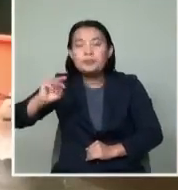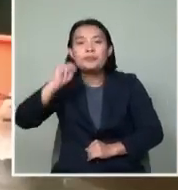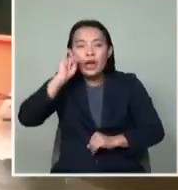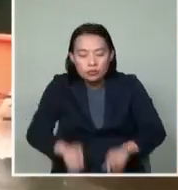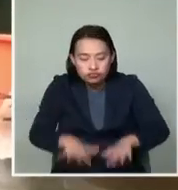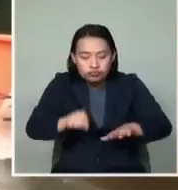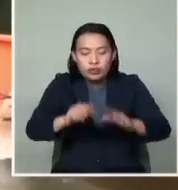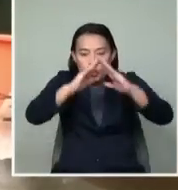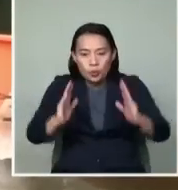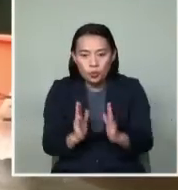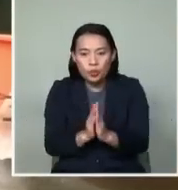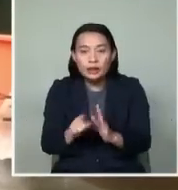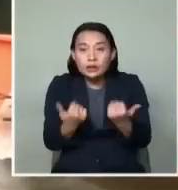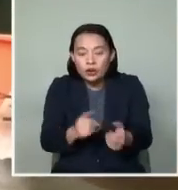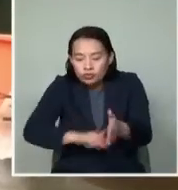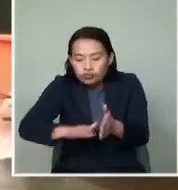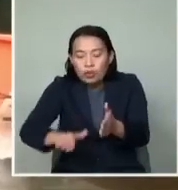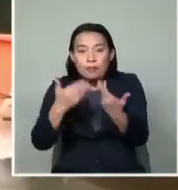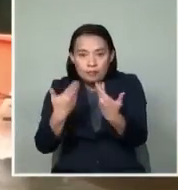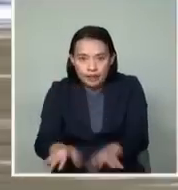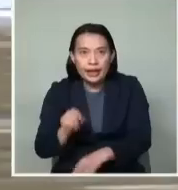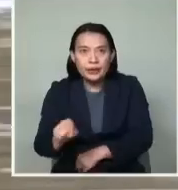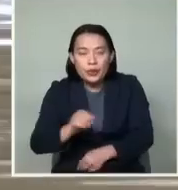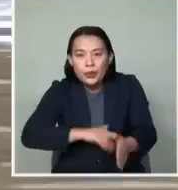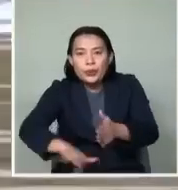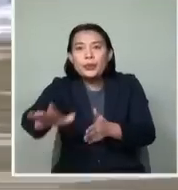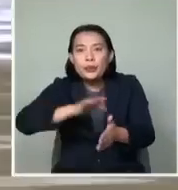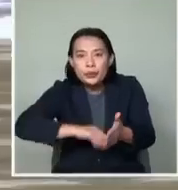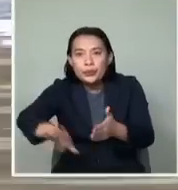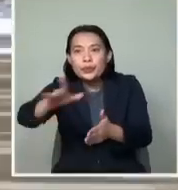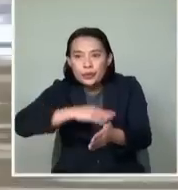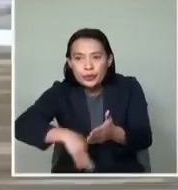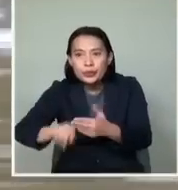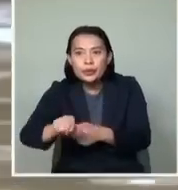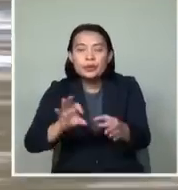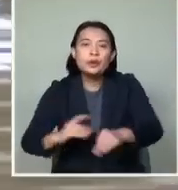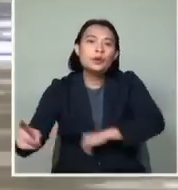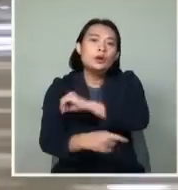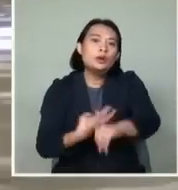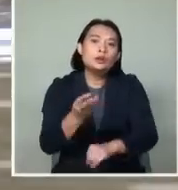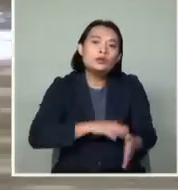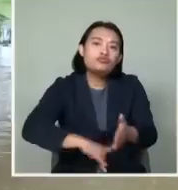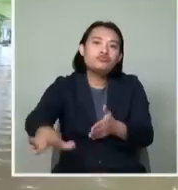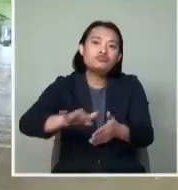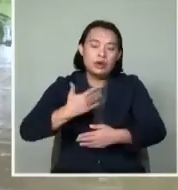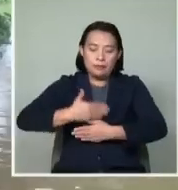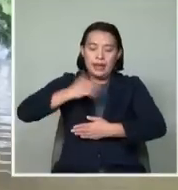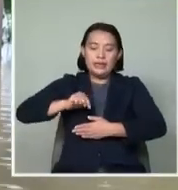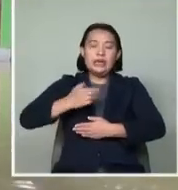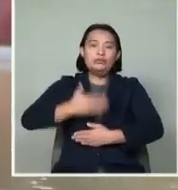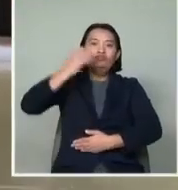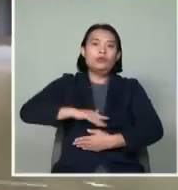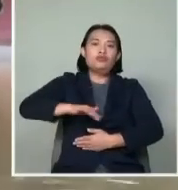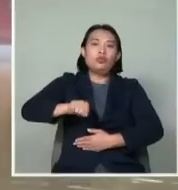บายลงไปตามคูคลองส่วนหนึ่งค่ะก็ไหลลงไปเป็นน้ำท่าในไร่นาชาวบ้านทำให้แม้เขื่อนลำพระเพลิงจะยังระบ